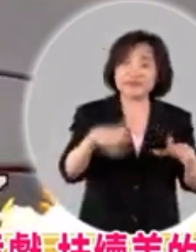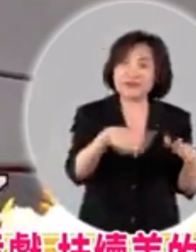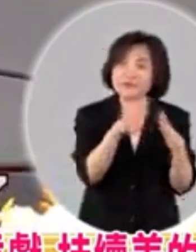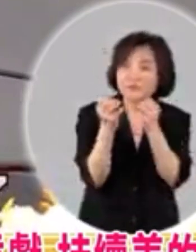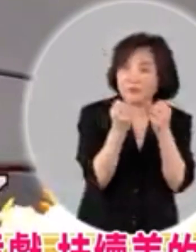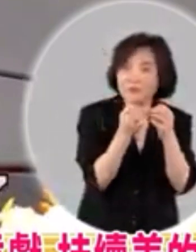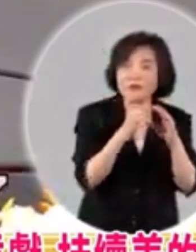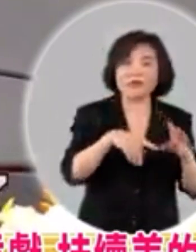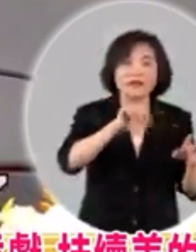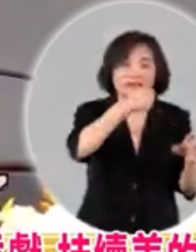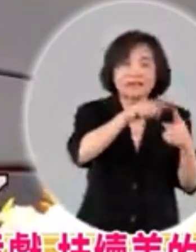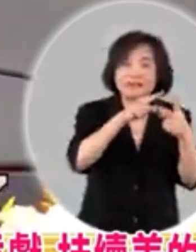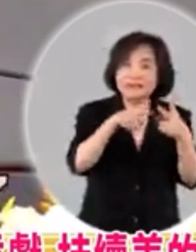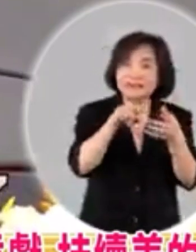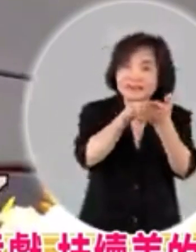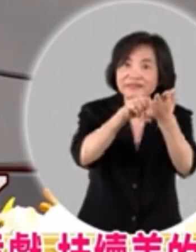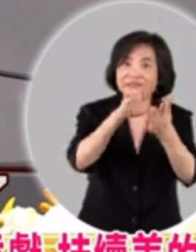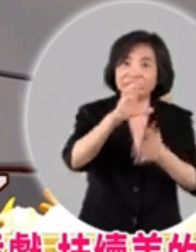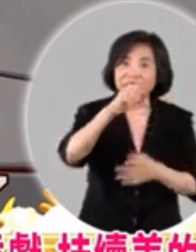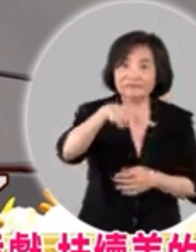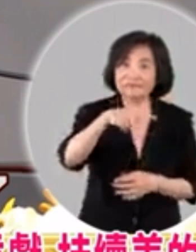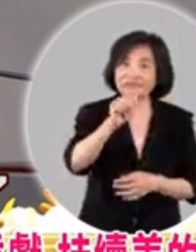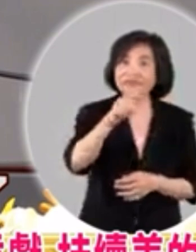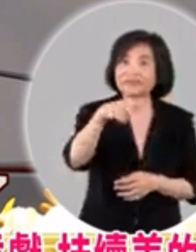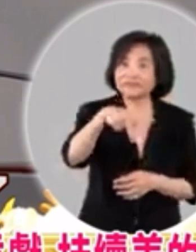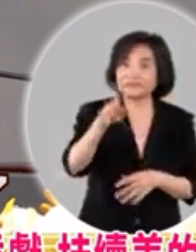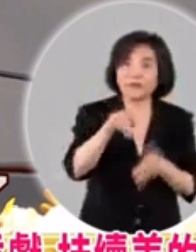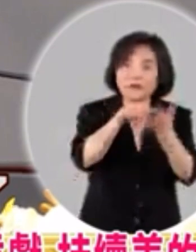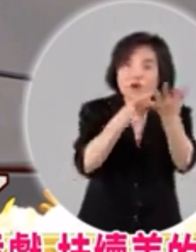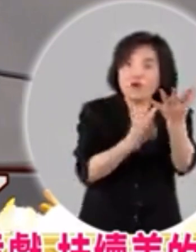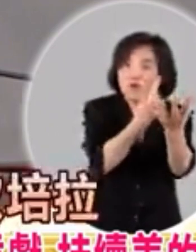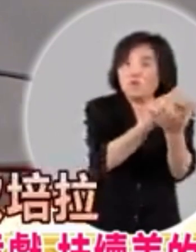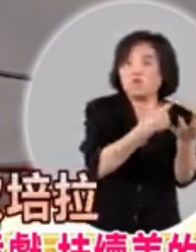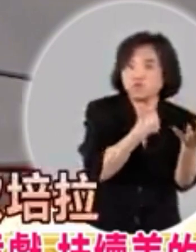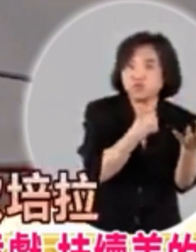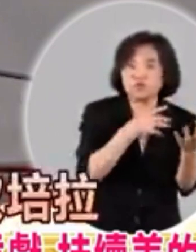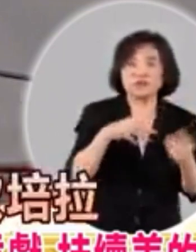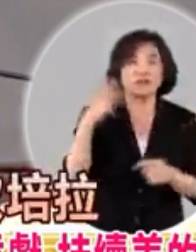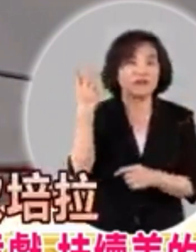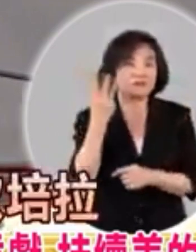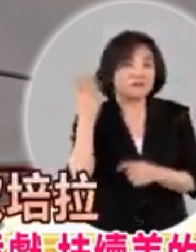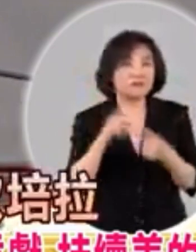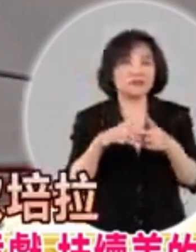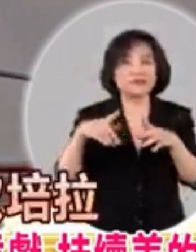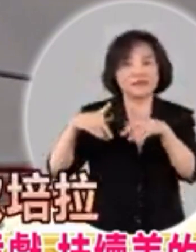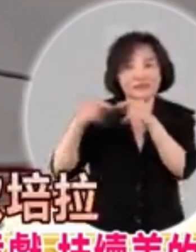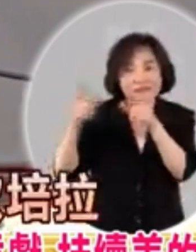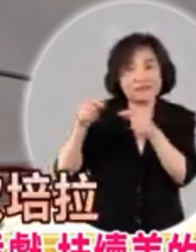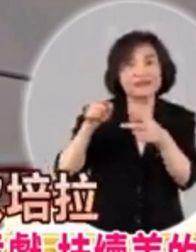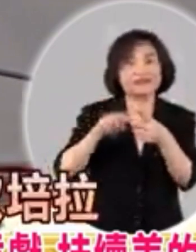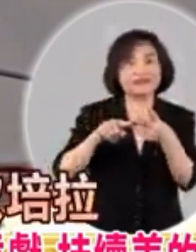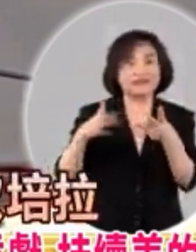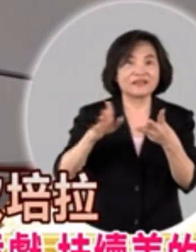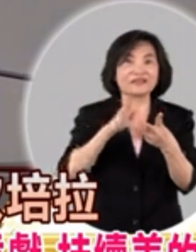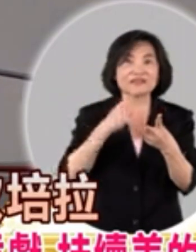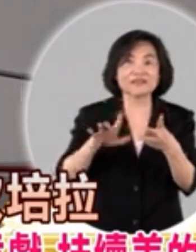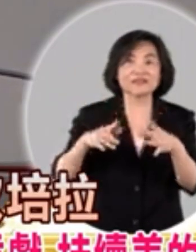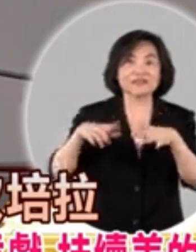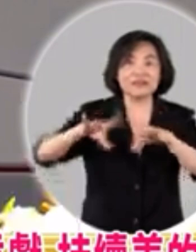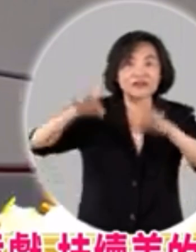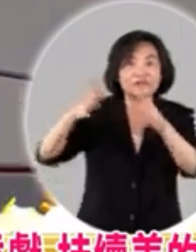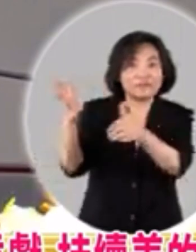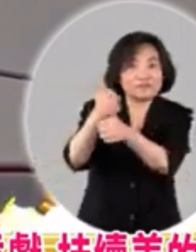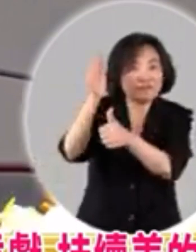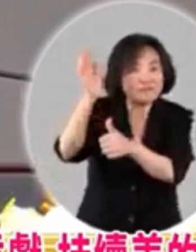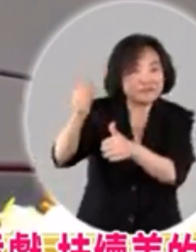湾也向 CPTPP 递件了，在华府、在东京、在坎培拉或